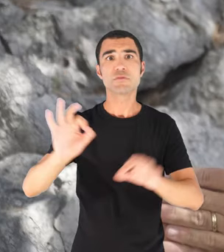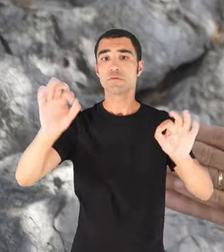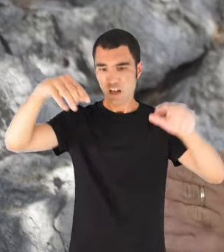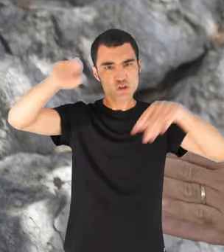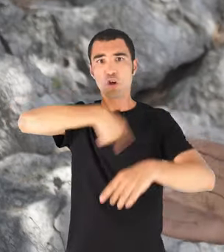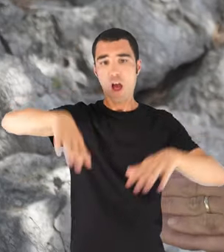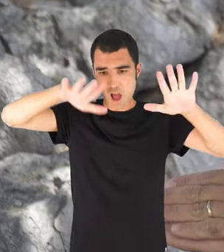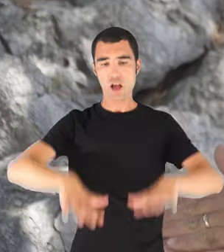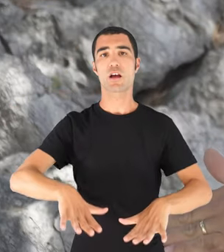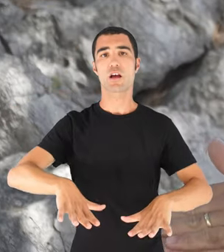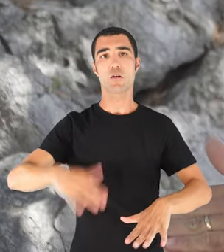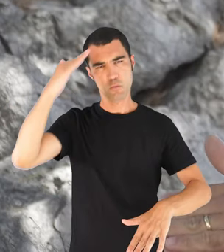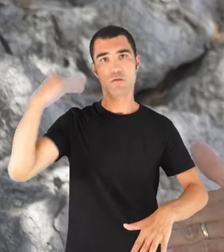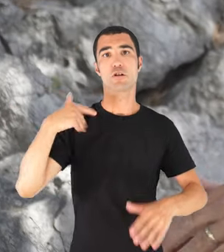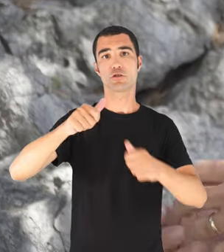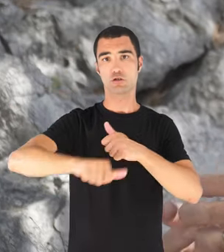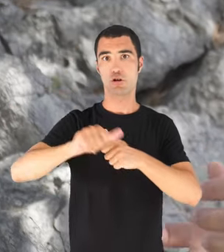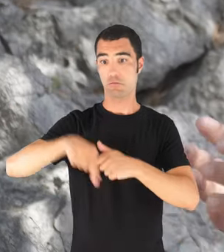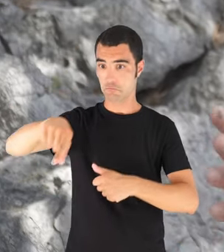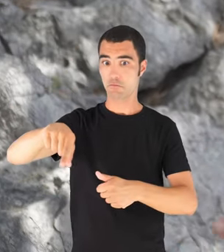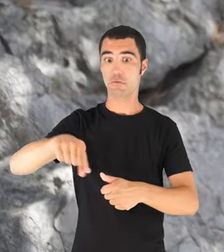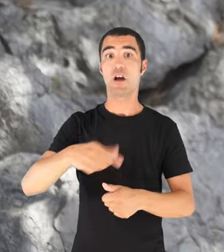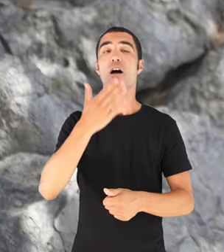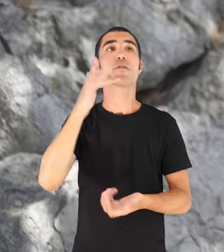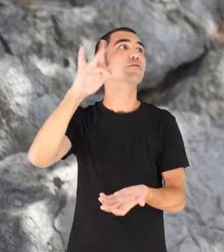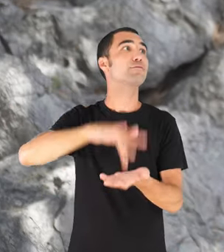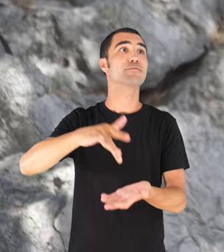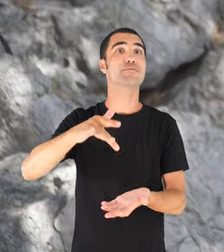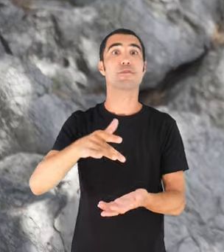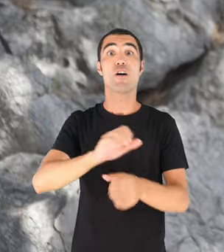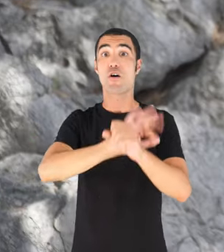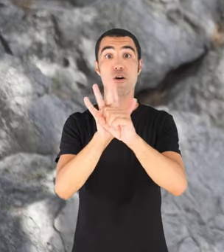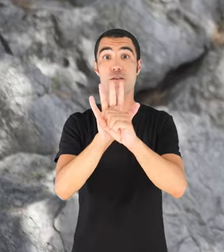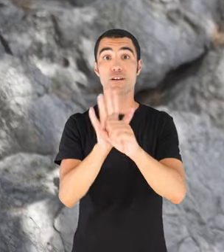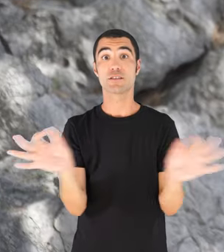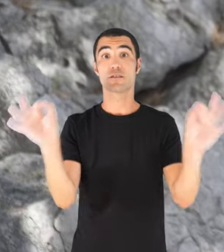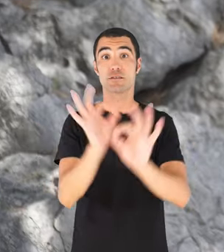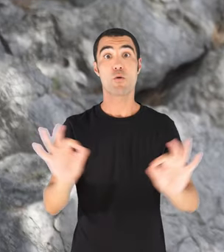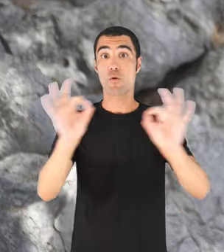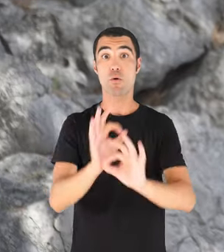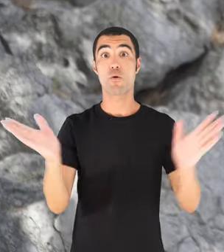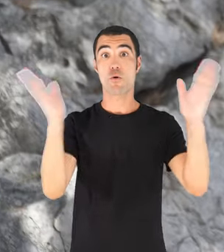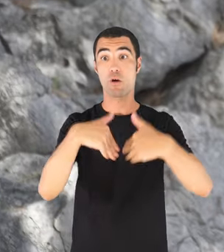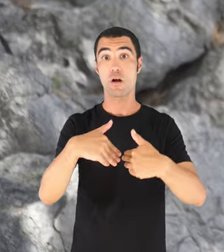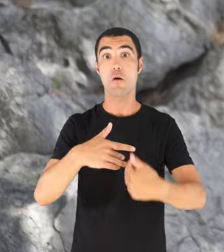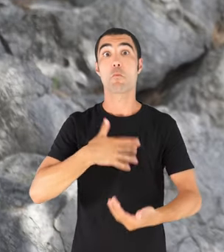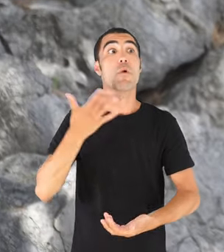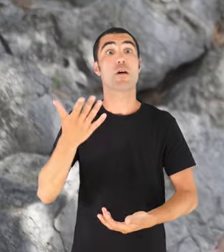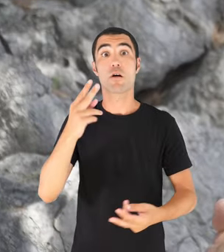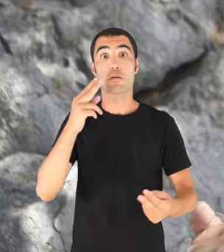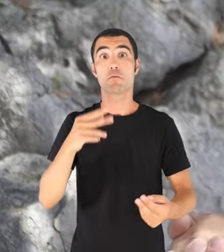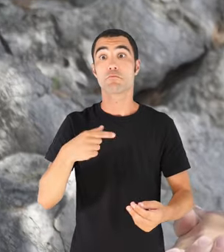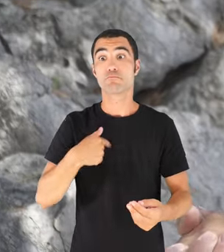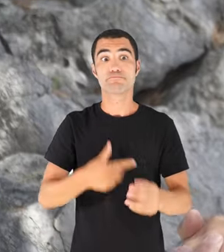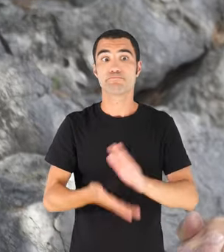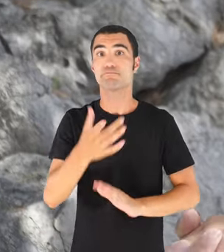hem aconseguit un mercat que, si no hagués estat per Covid, diguem, si no hagués estat per aquesta pandèmia, pentura no haguéssim conegut, o